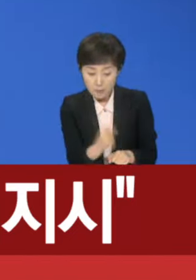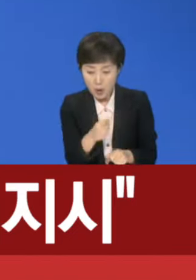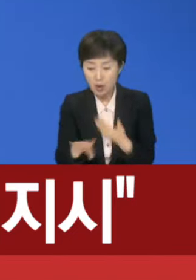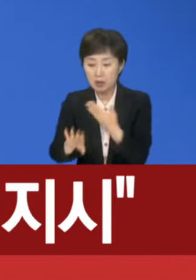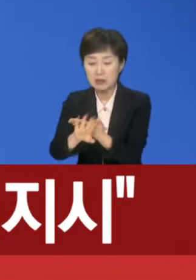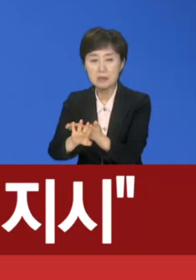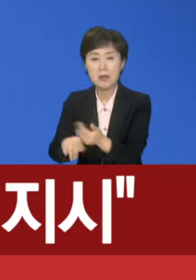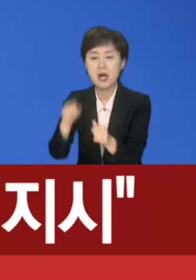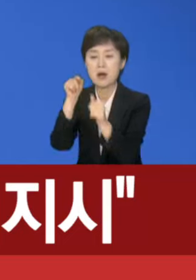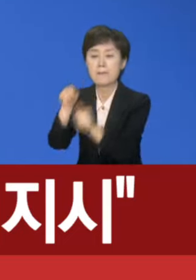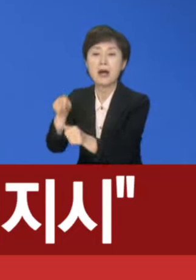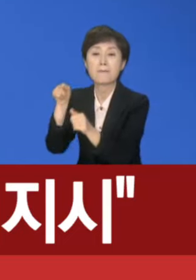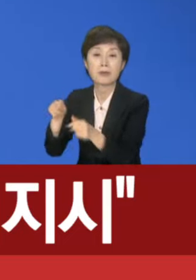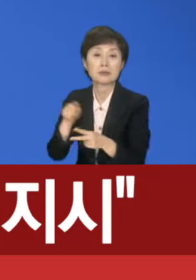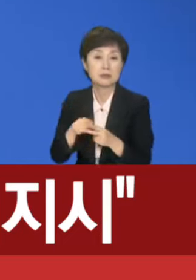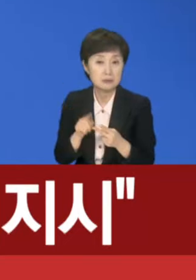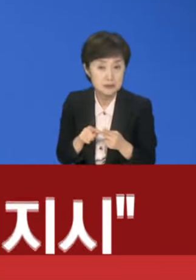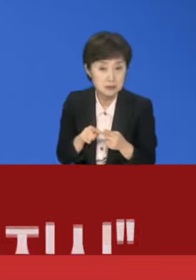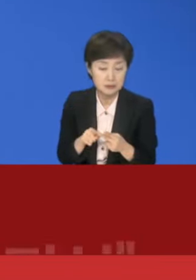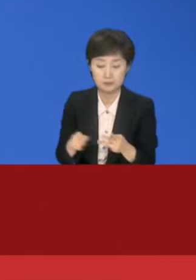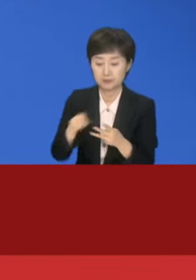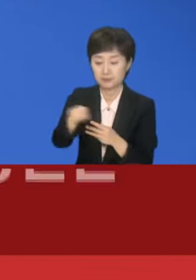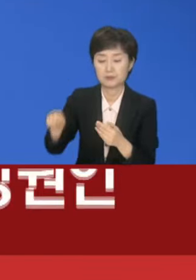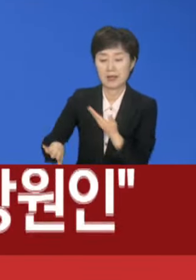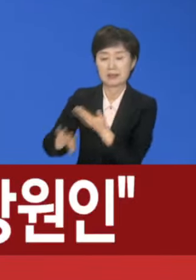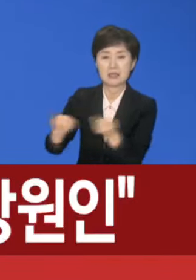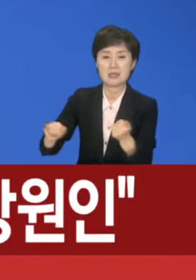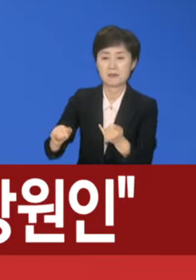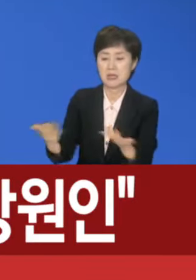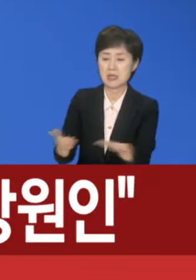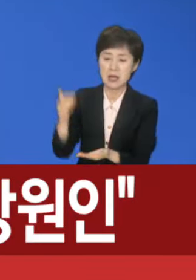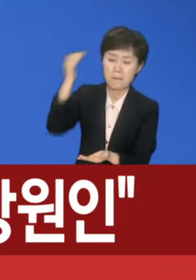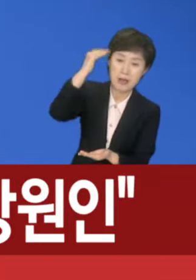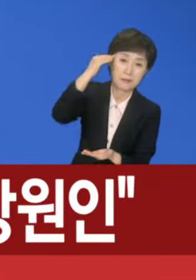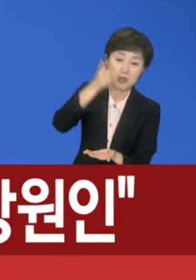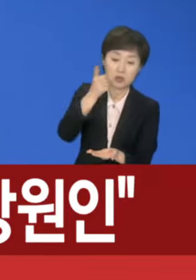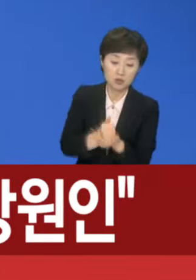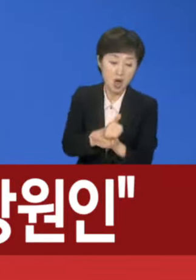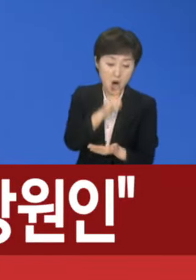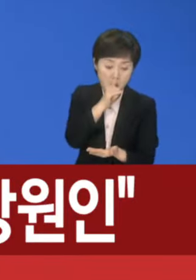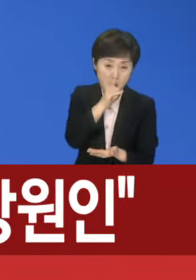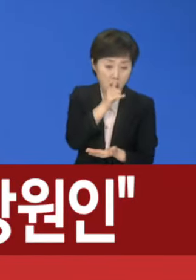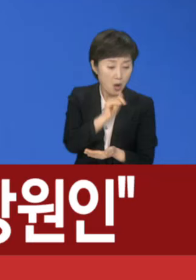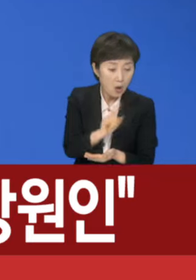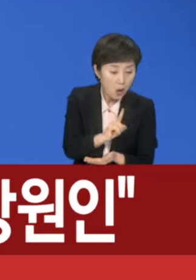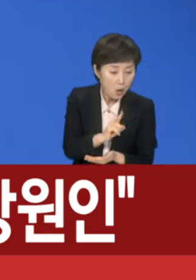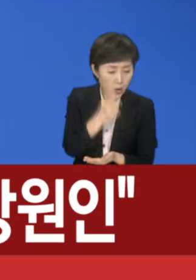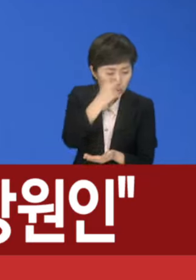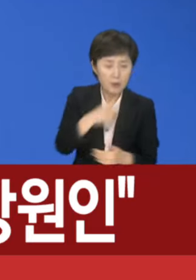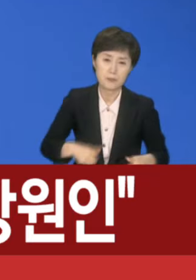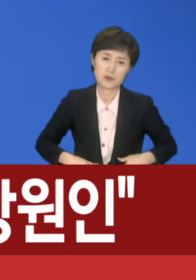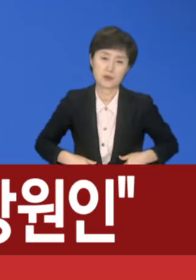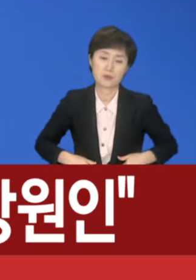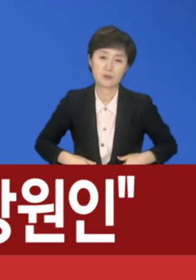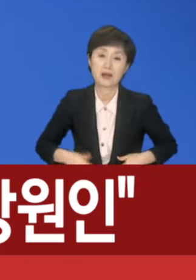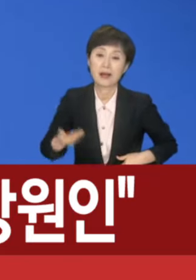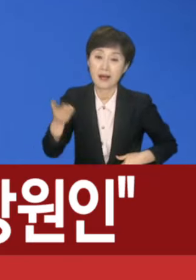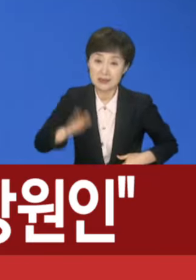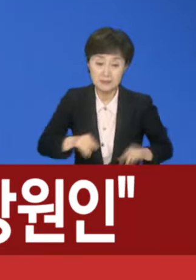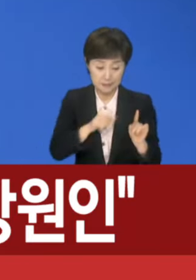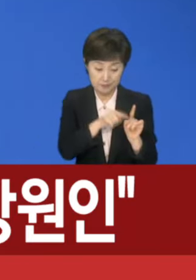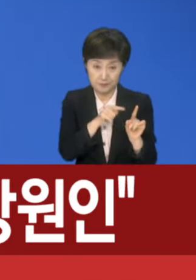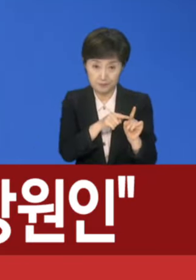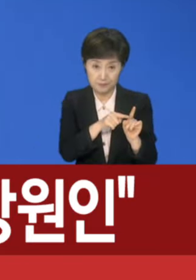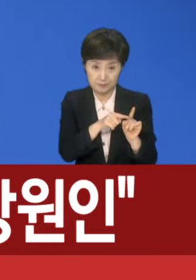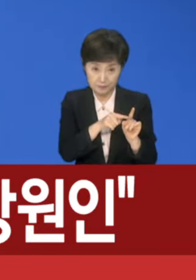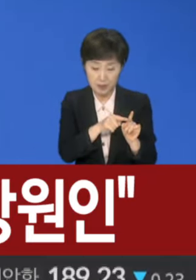일을 하게 하였거나 다른 사람의 구체적인 권리 행사를 방해하는 결과가 발생해야 합니다. 그러나 1사단장